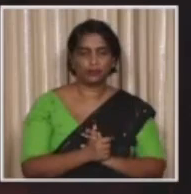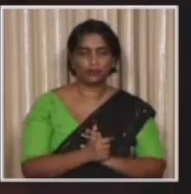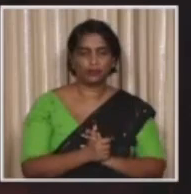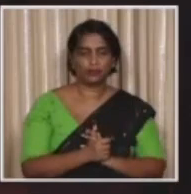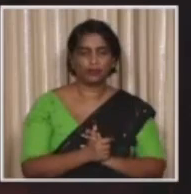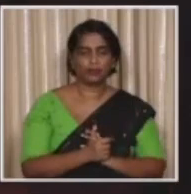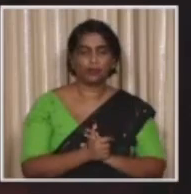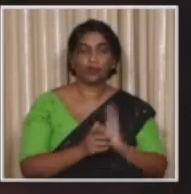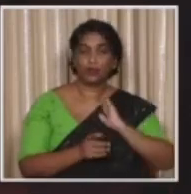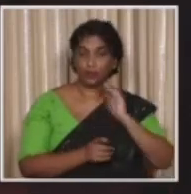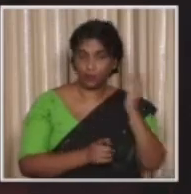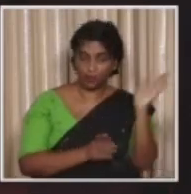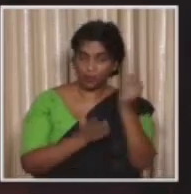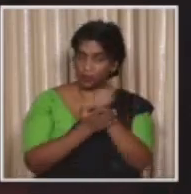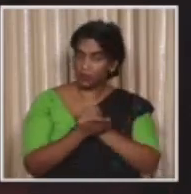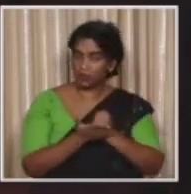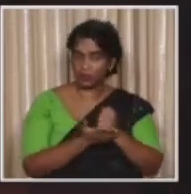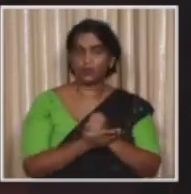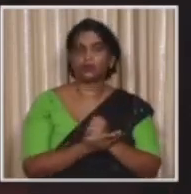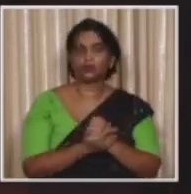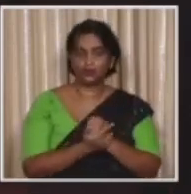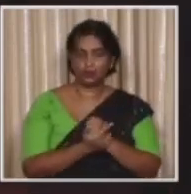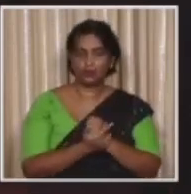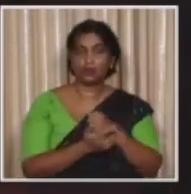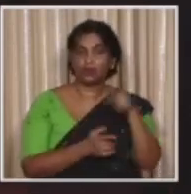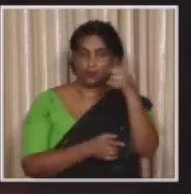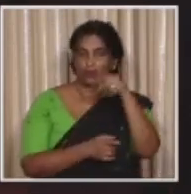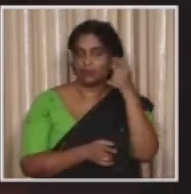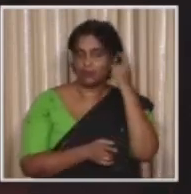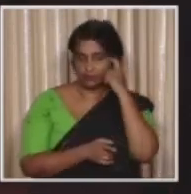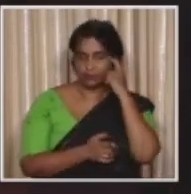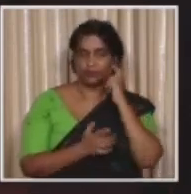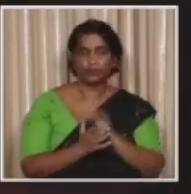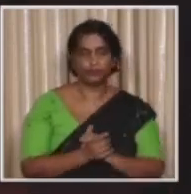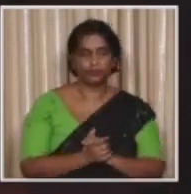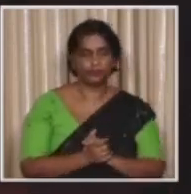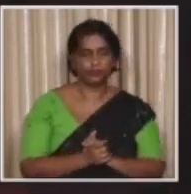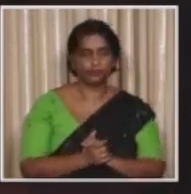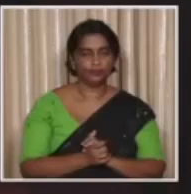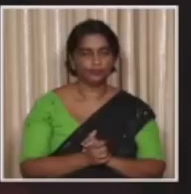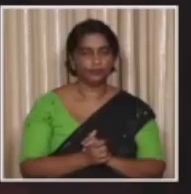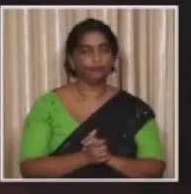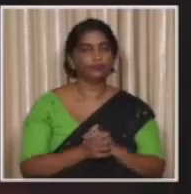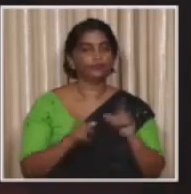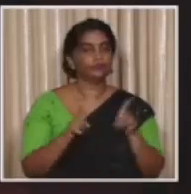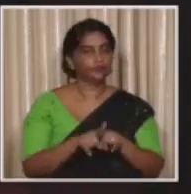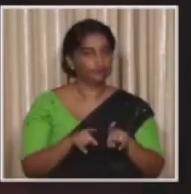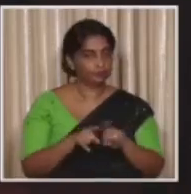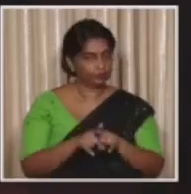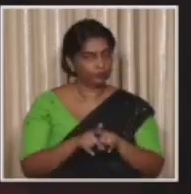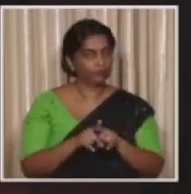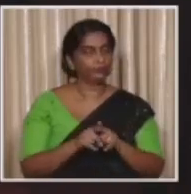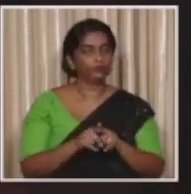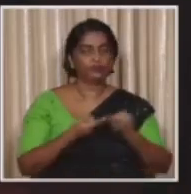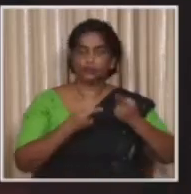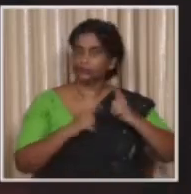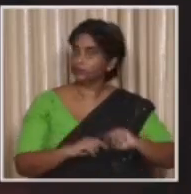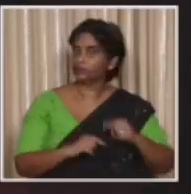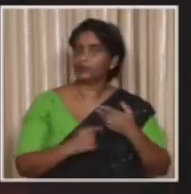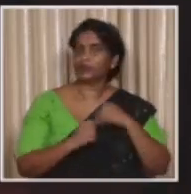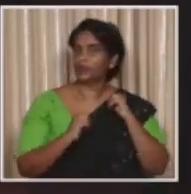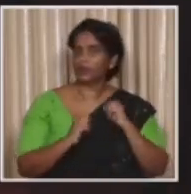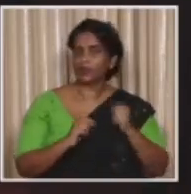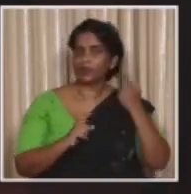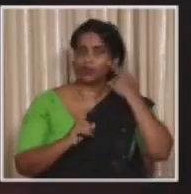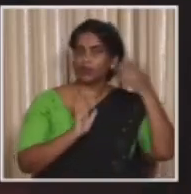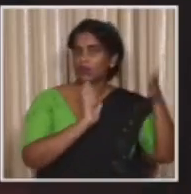අපේ සියලු දෙනාගේම දැන ගැනීම උදෙසා ඊට අමතරව ඇයි අපි ඔහුත්